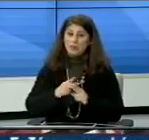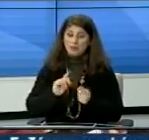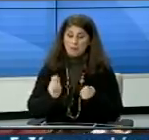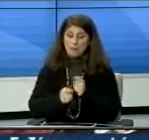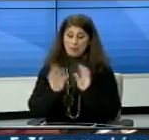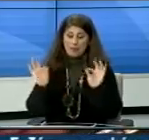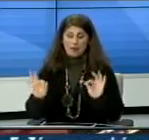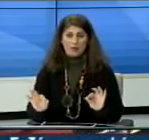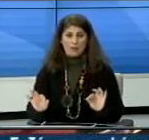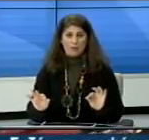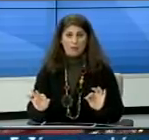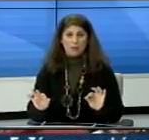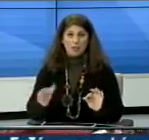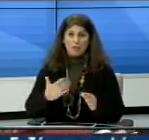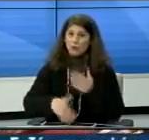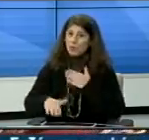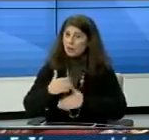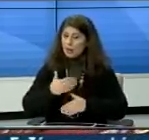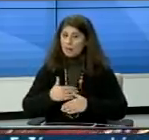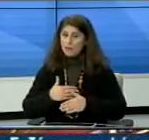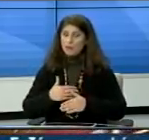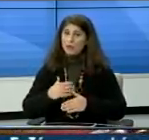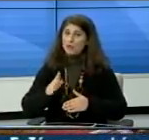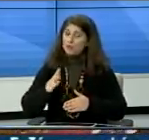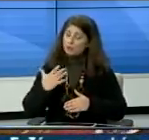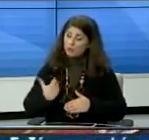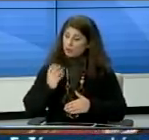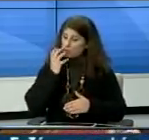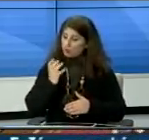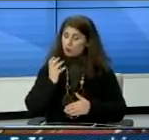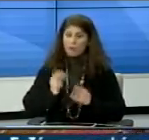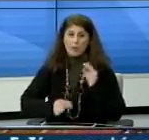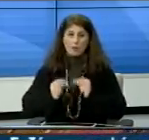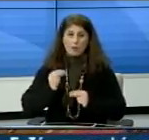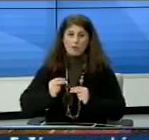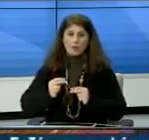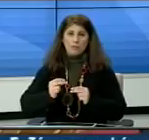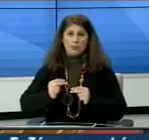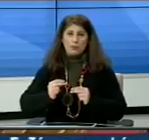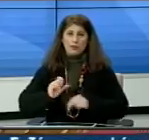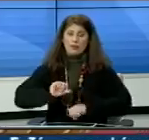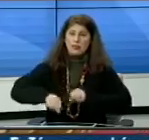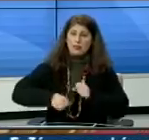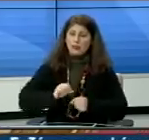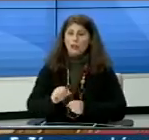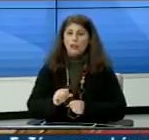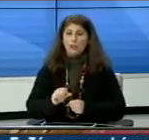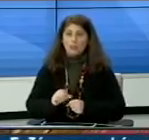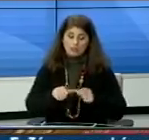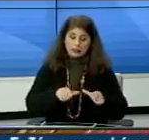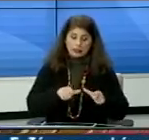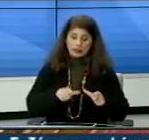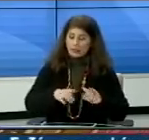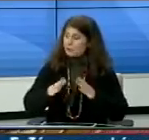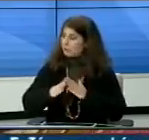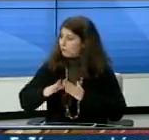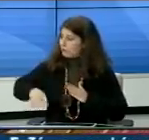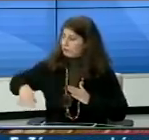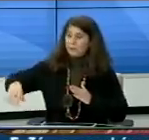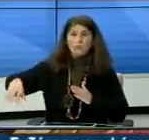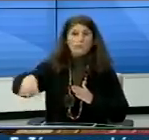μεταρρύθμιση για τους ανάπηρους συμπολίτες μας που αντιμετωπίζουν σοβαρά προβλήματα κινητικότητας. Για την Ταντά της Γειτονιάς, αυτό